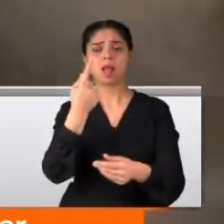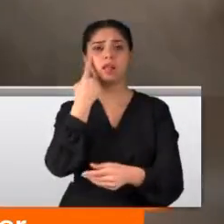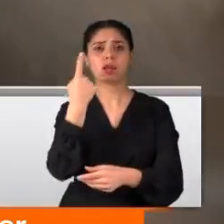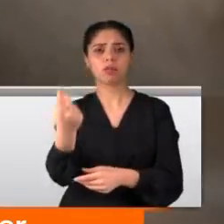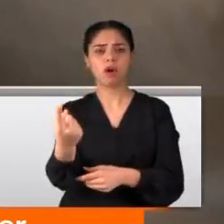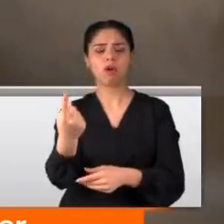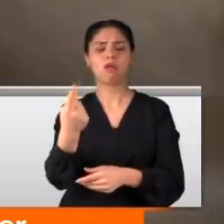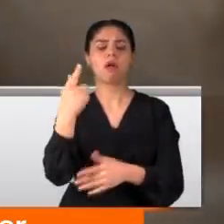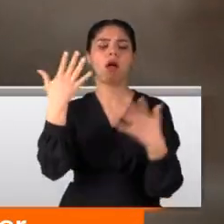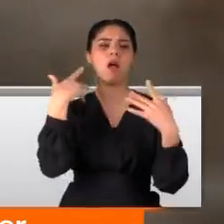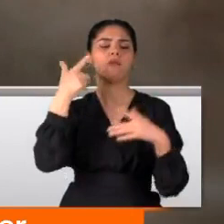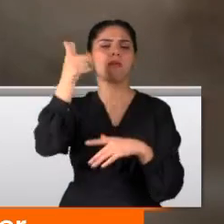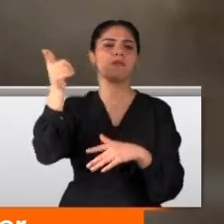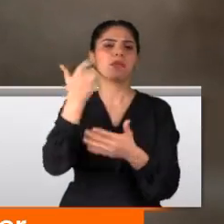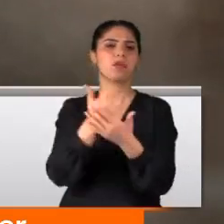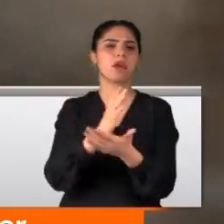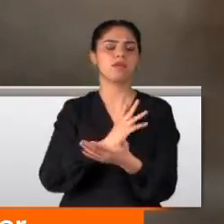görüntülendi.